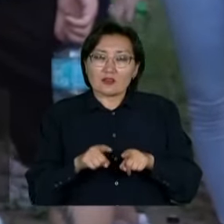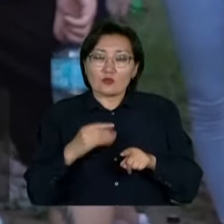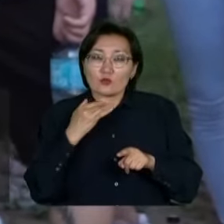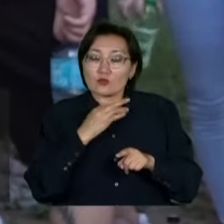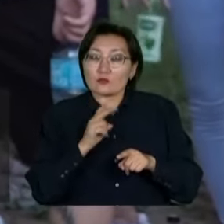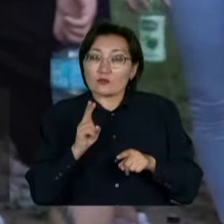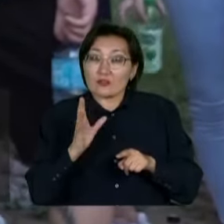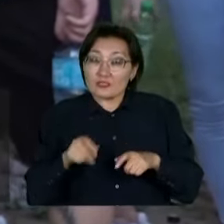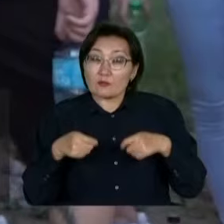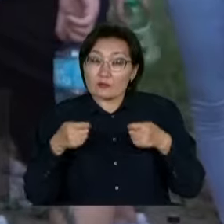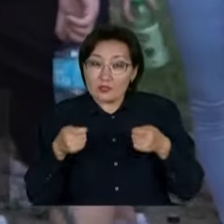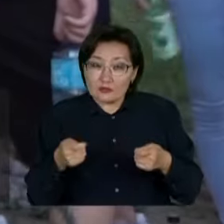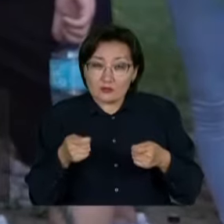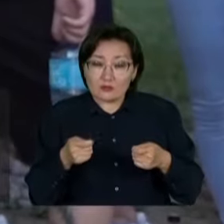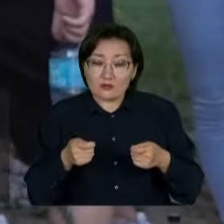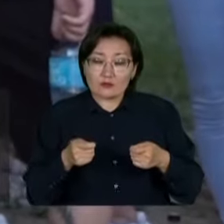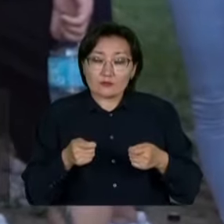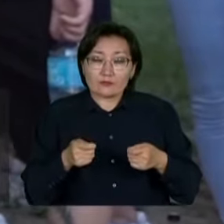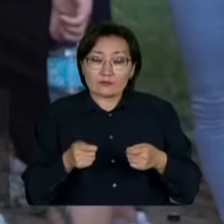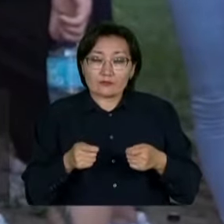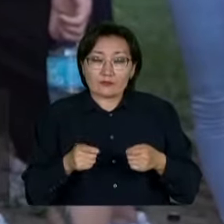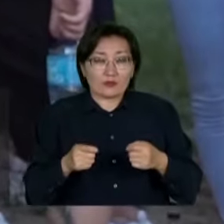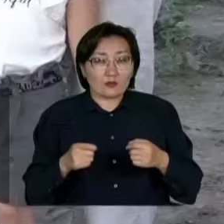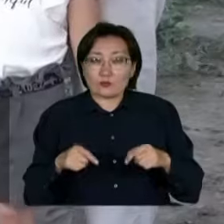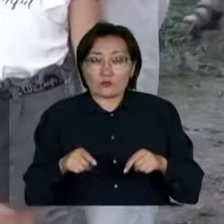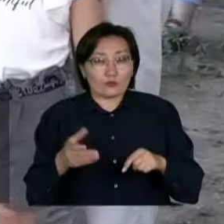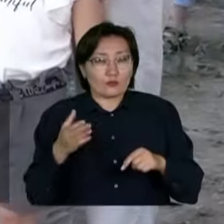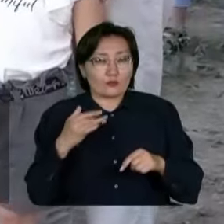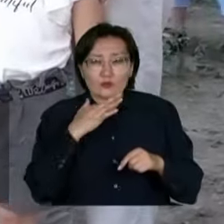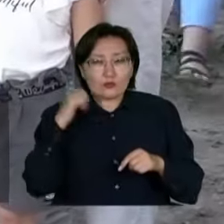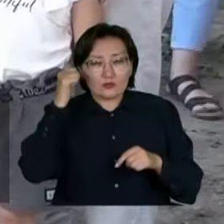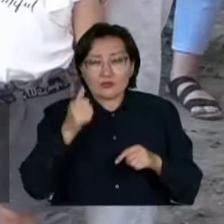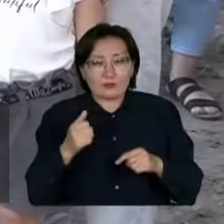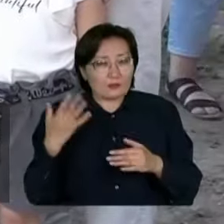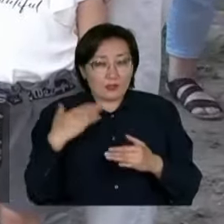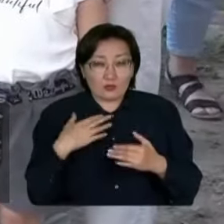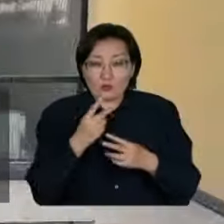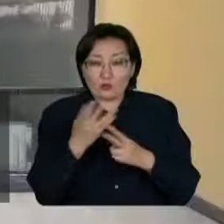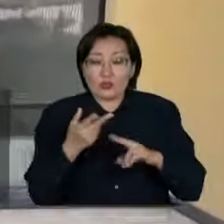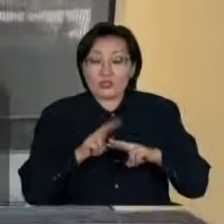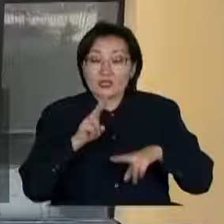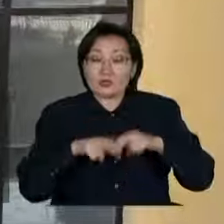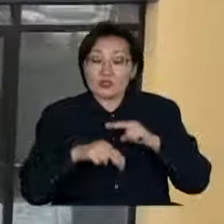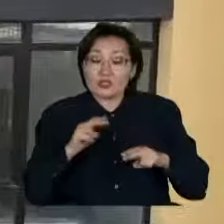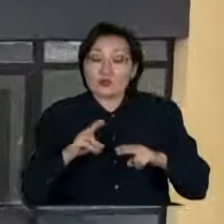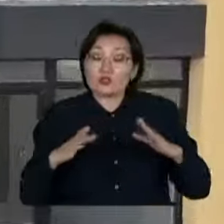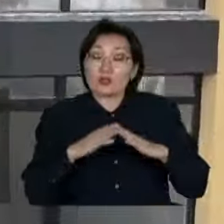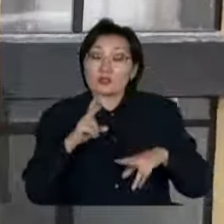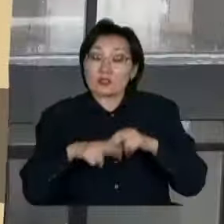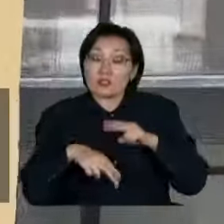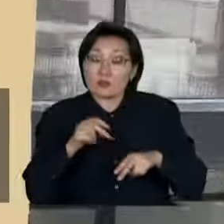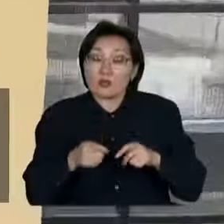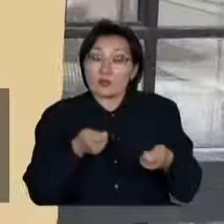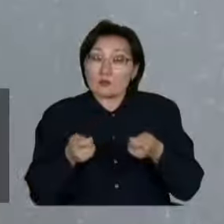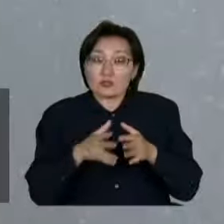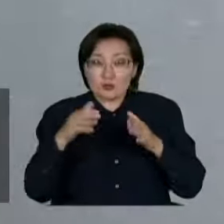пәтерді беріп жатқан мен жылдар бойы көрген жоқпын. Енді осы құрылысты салған басшыларына